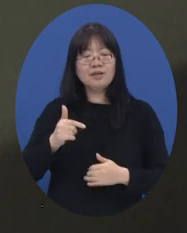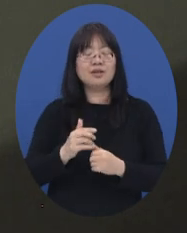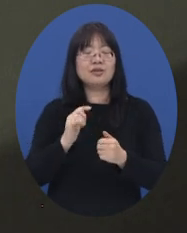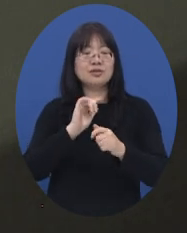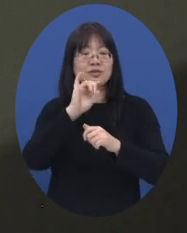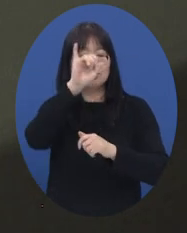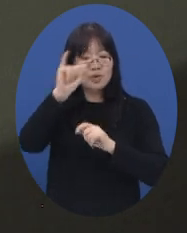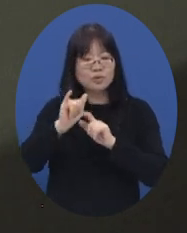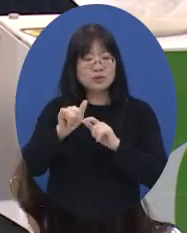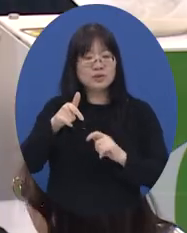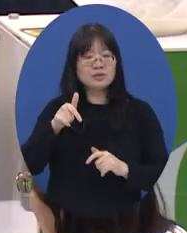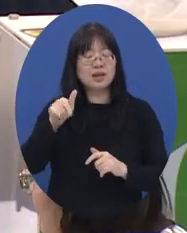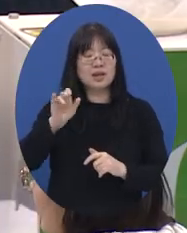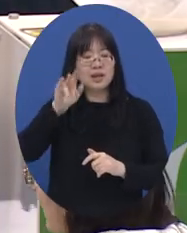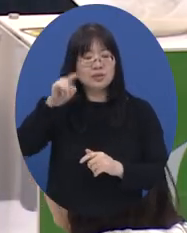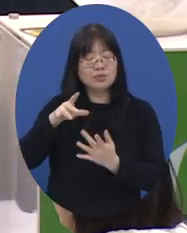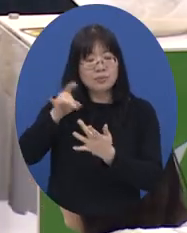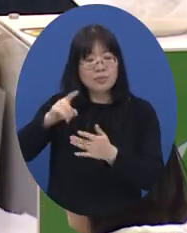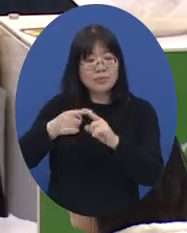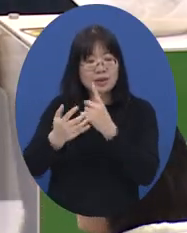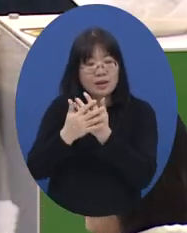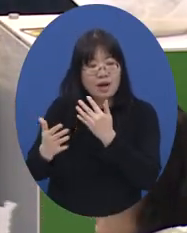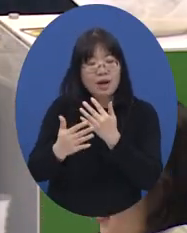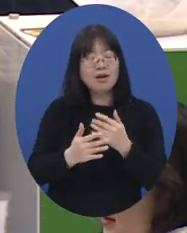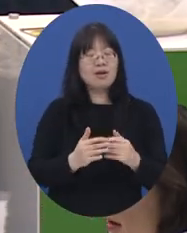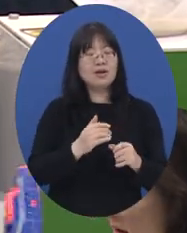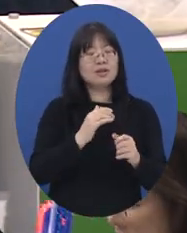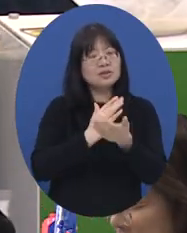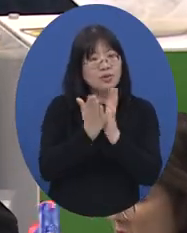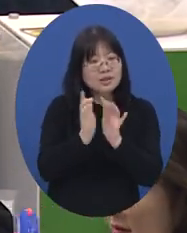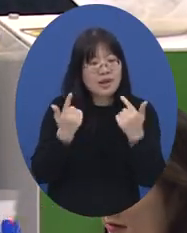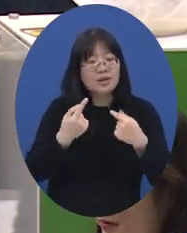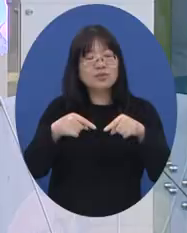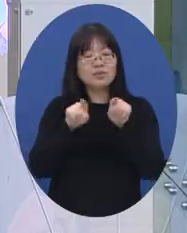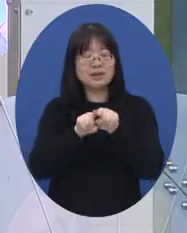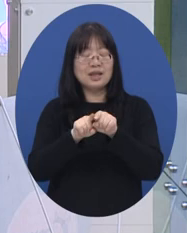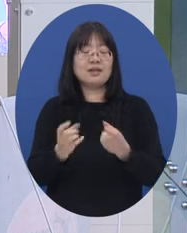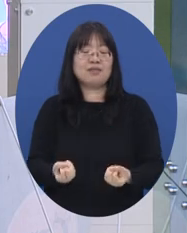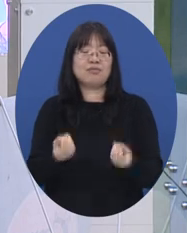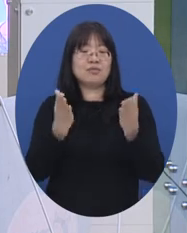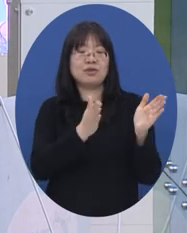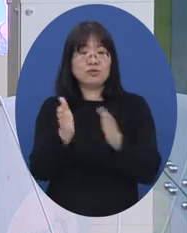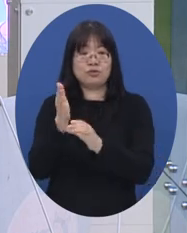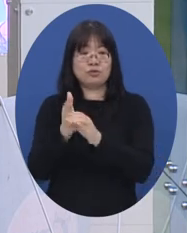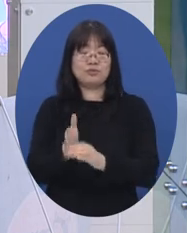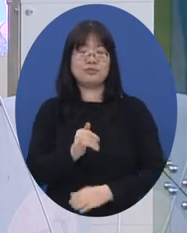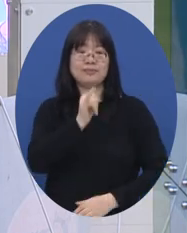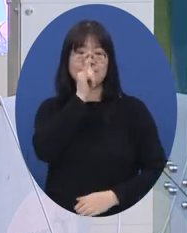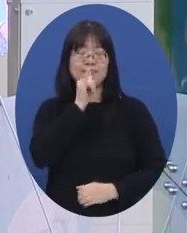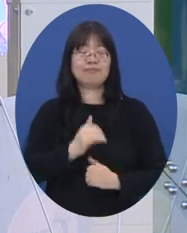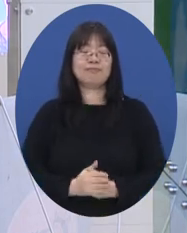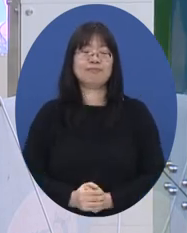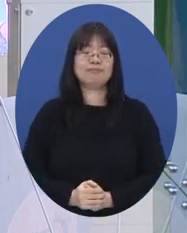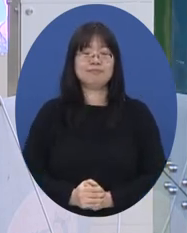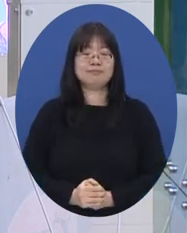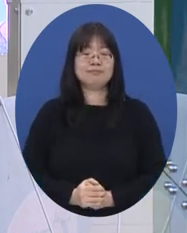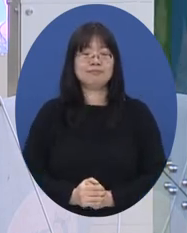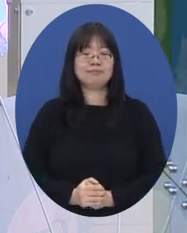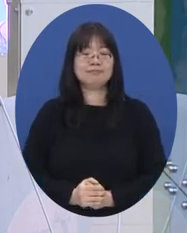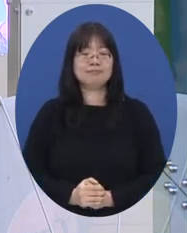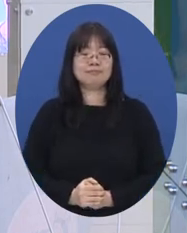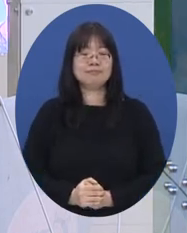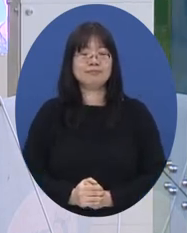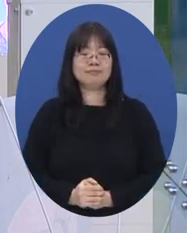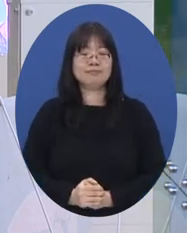등 생산자와 소비자, 식품 바이어를 위한 다양한 이벤트가 열립니다. 경기주TV 최창순입니다.